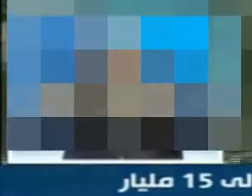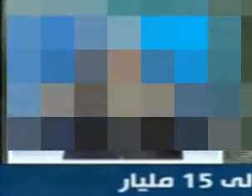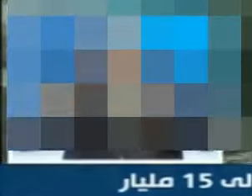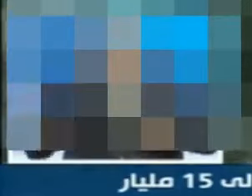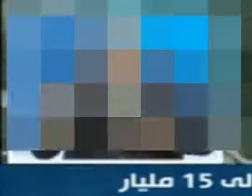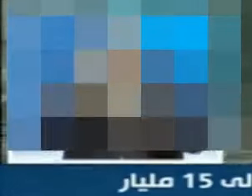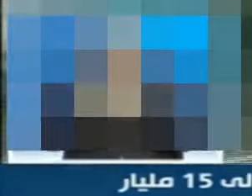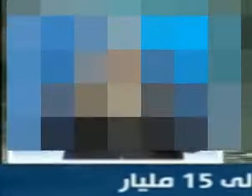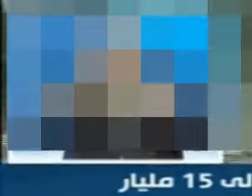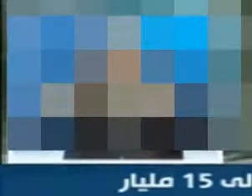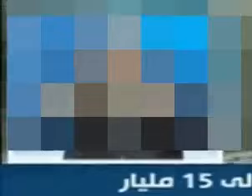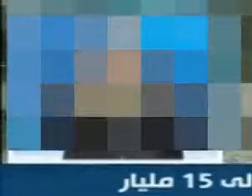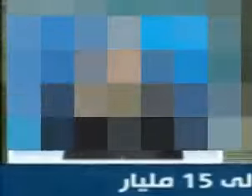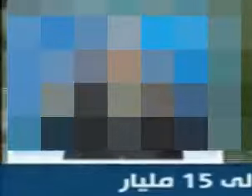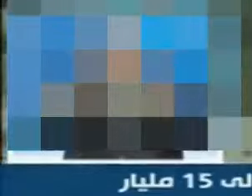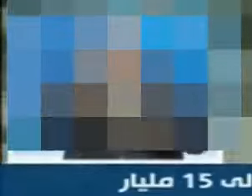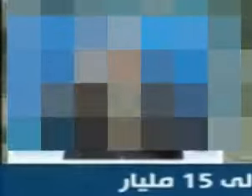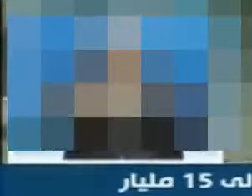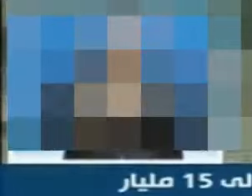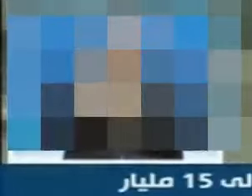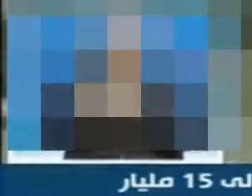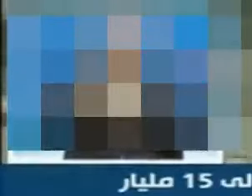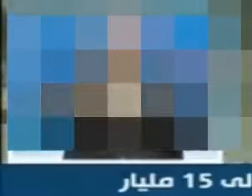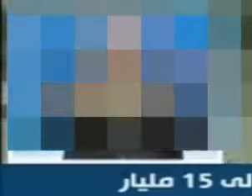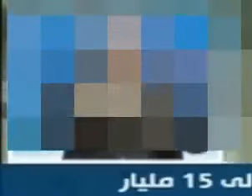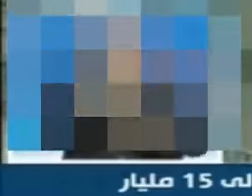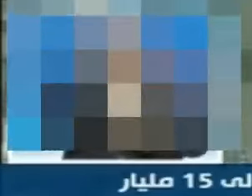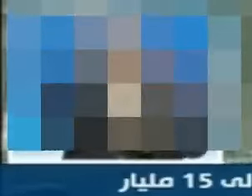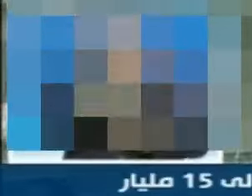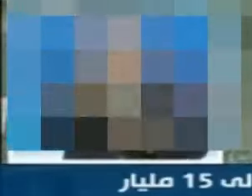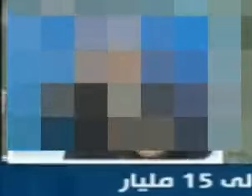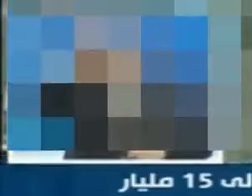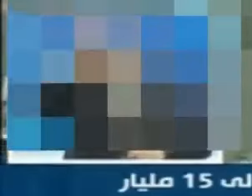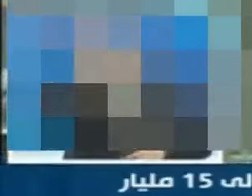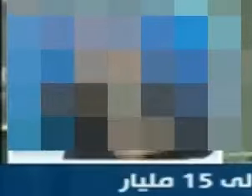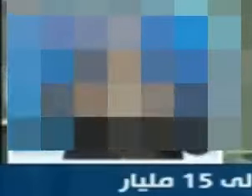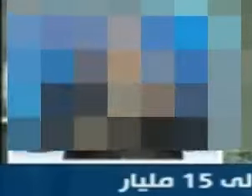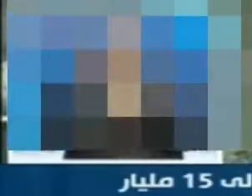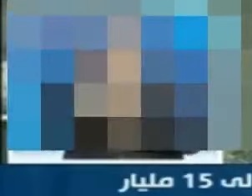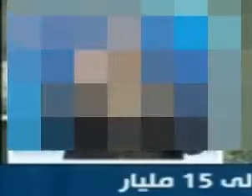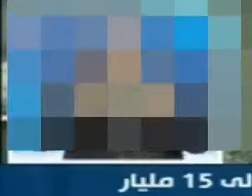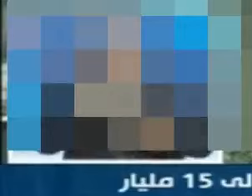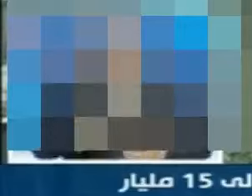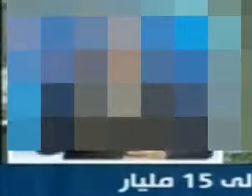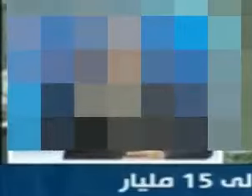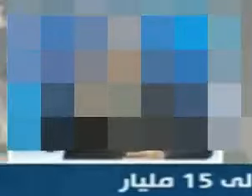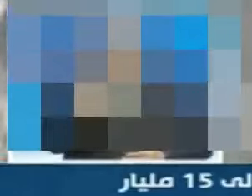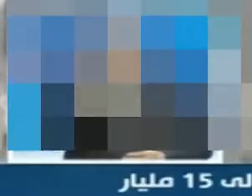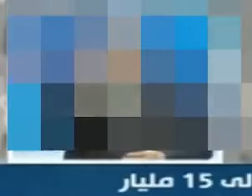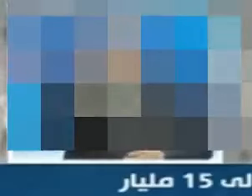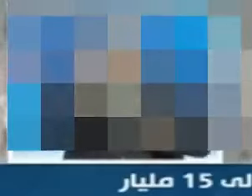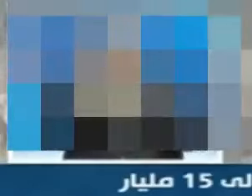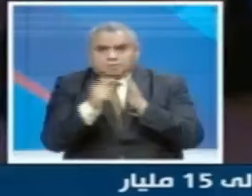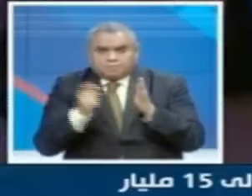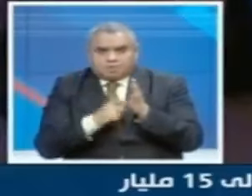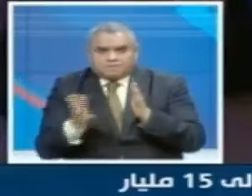ولأنها حرب شاملة ومتكاملة على غزة، بات الدمار هو المشهد المسيطر على القطاع. لذا